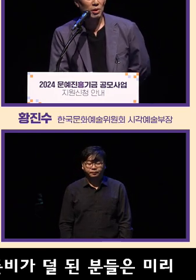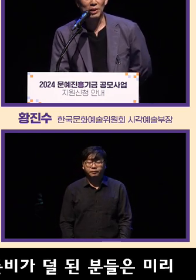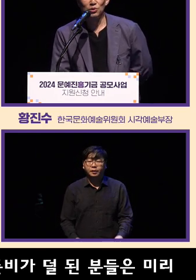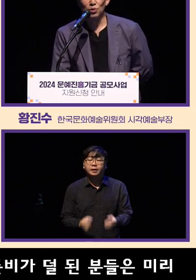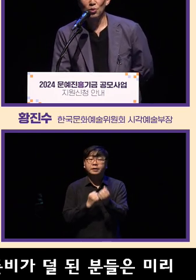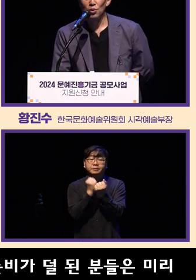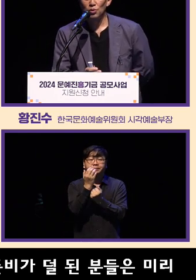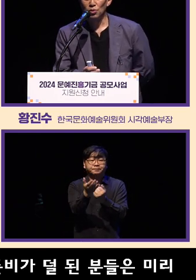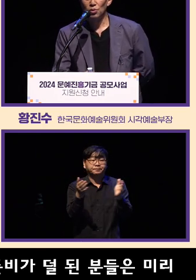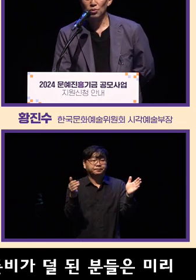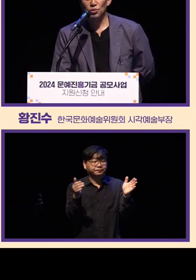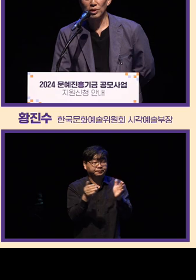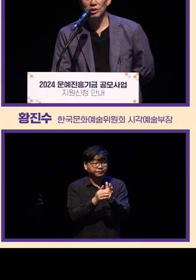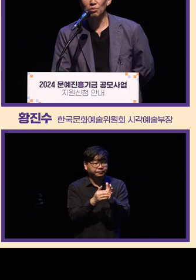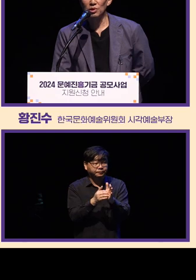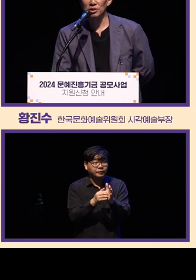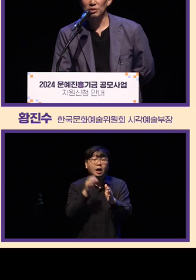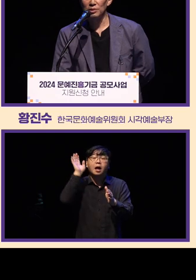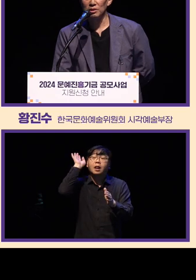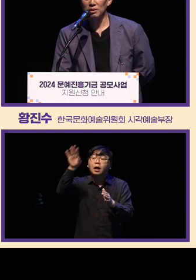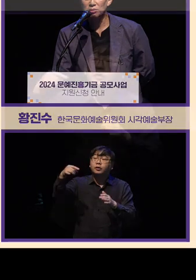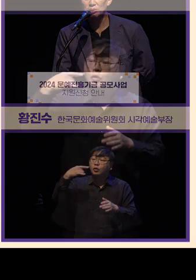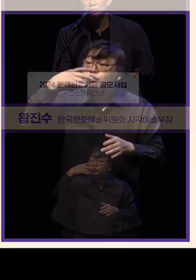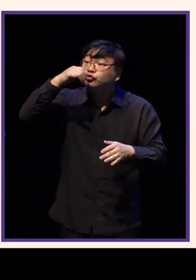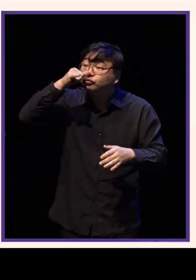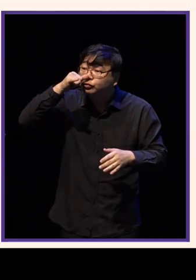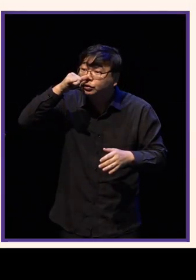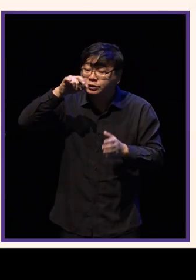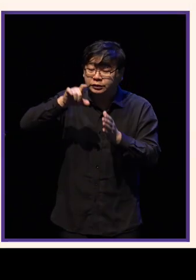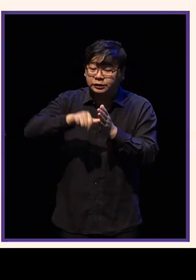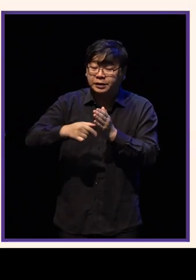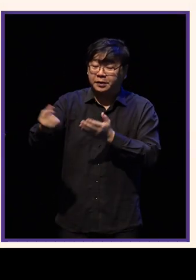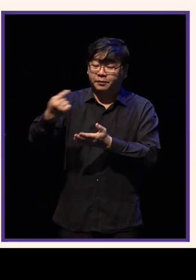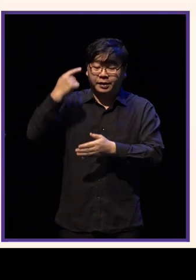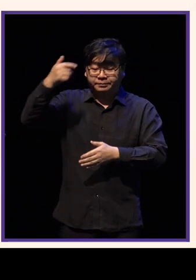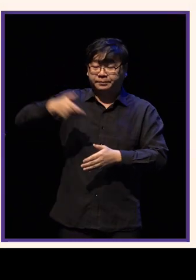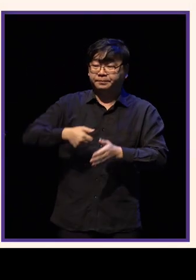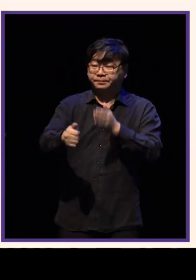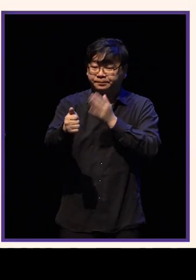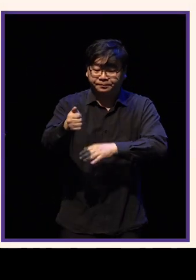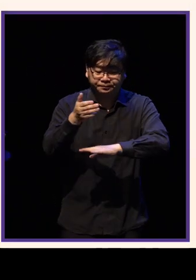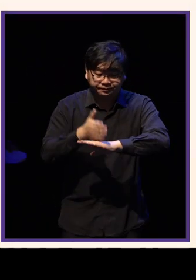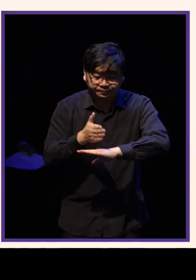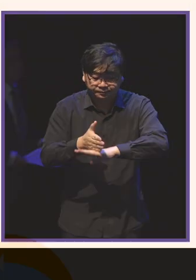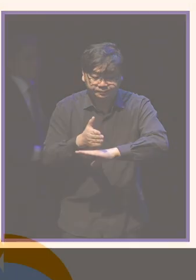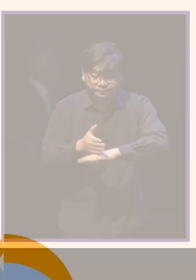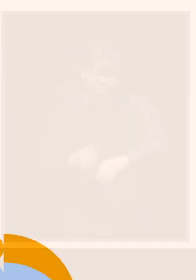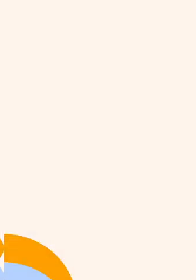설명 마치고 또 추가 질문이 있으시면 언제든지 자유롭게 해주십시오. 감사합니다.